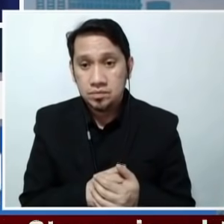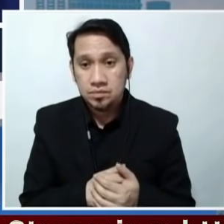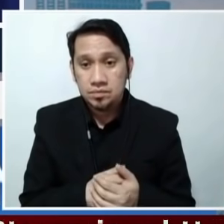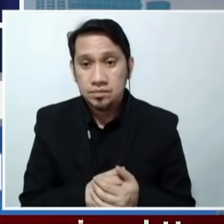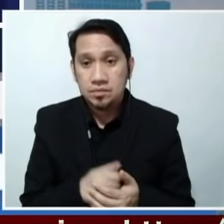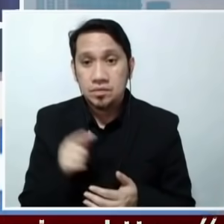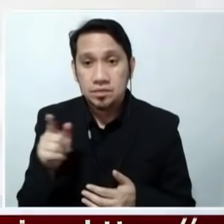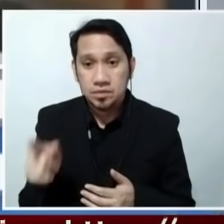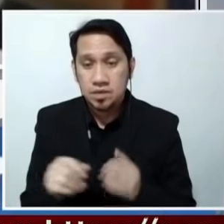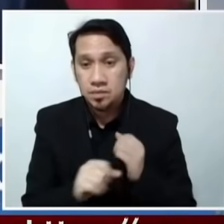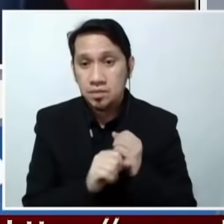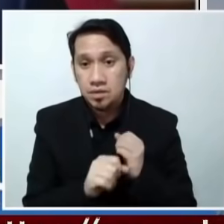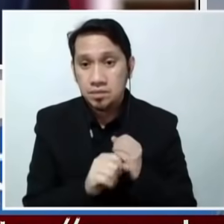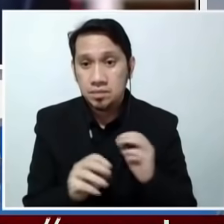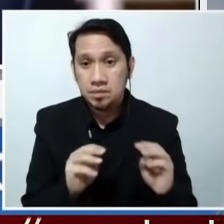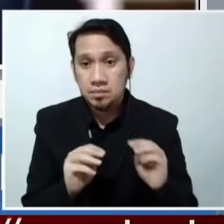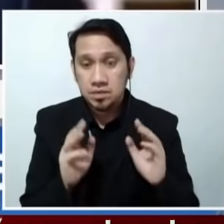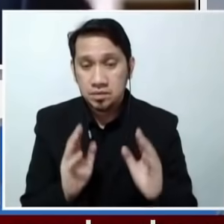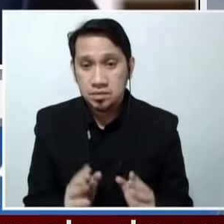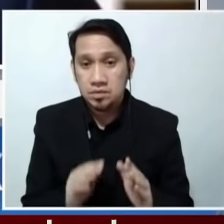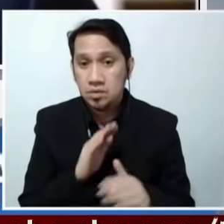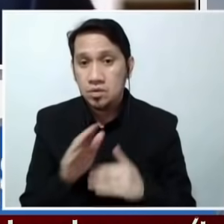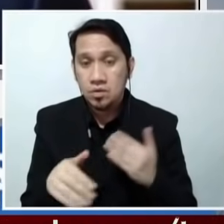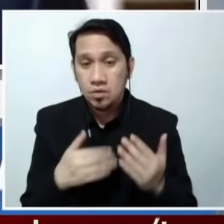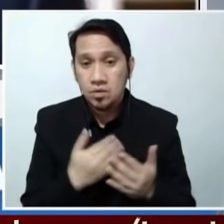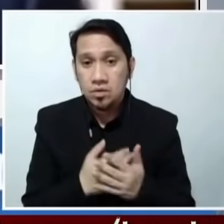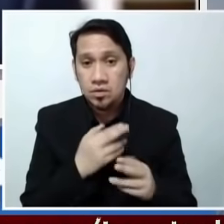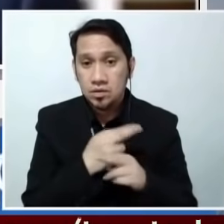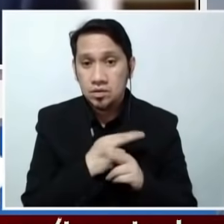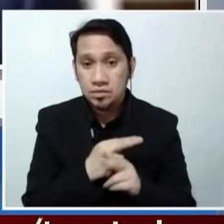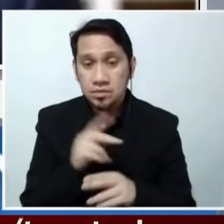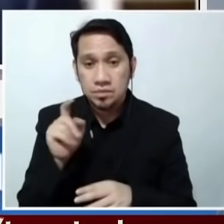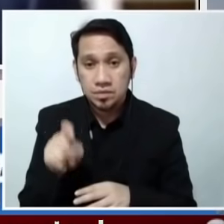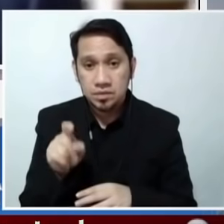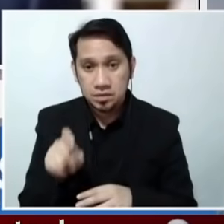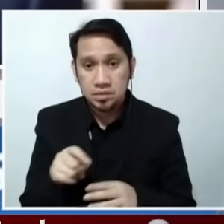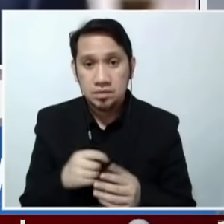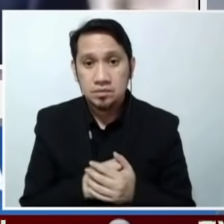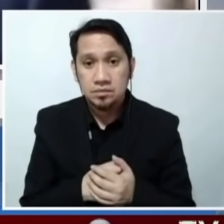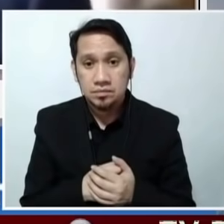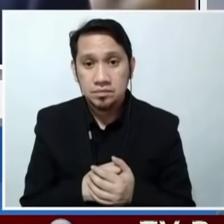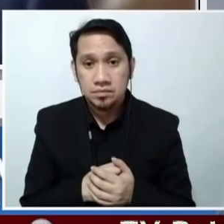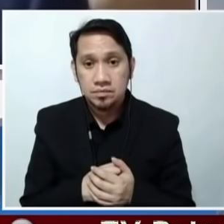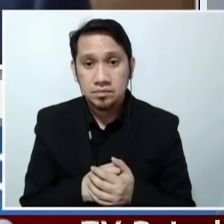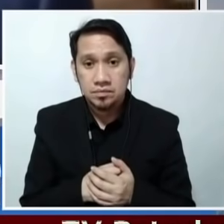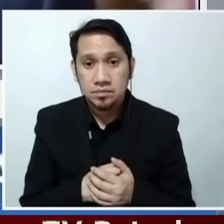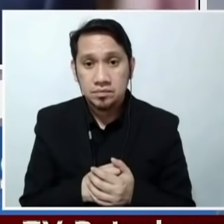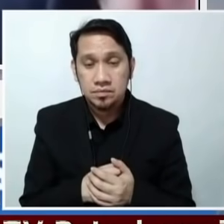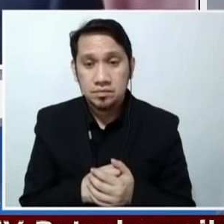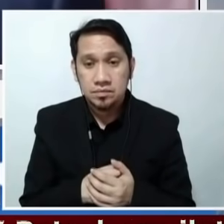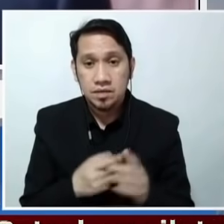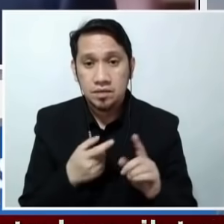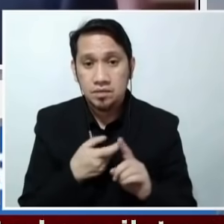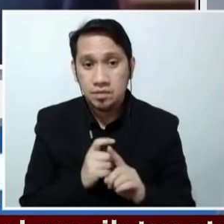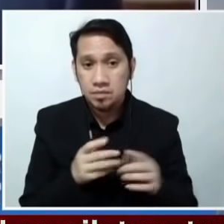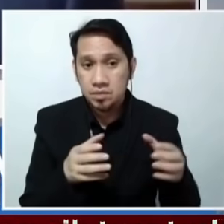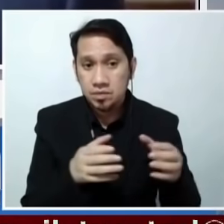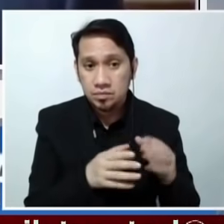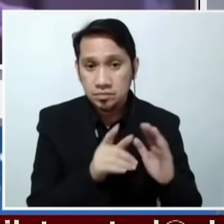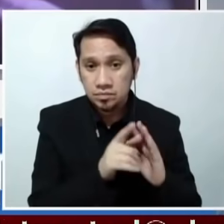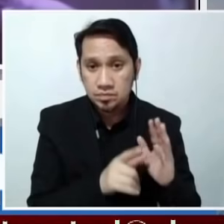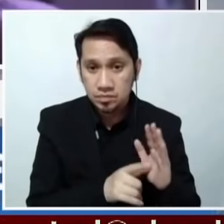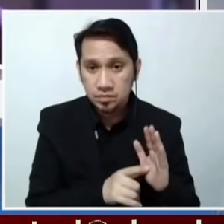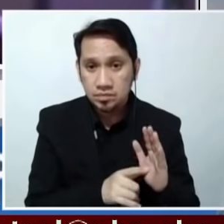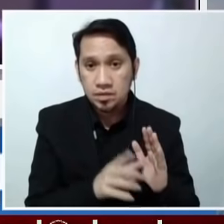our campaign manager. All the reforms that are needed dito sa legislative, magagawa natin.